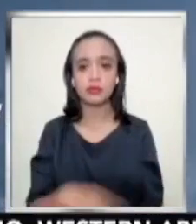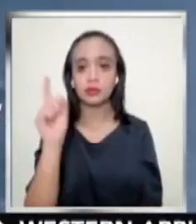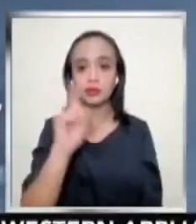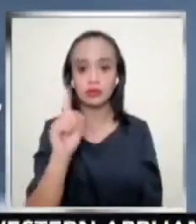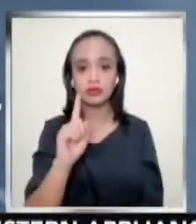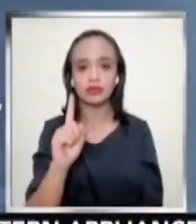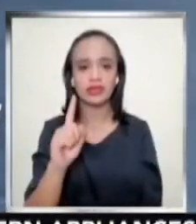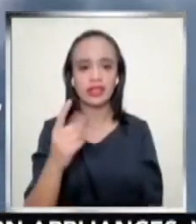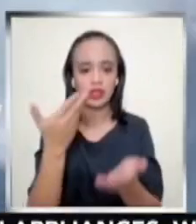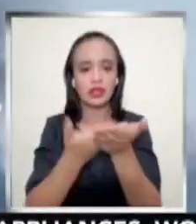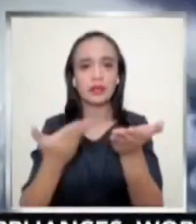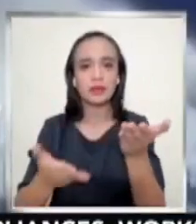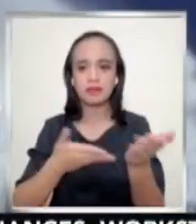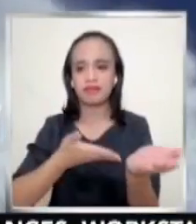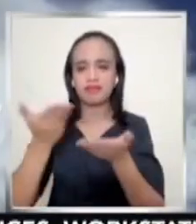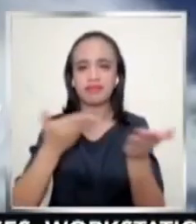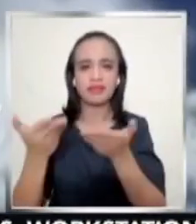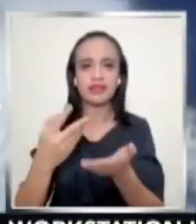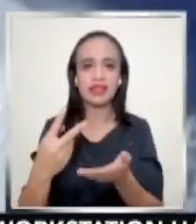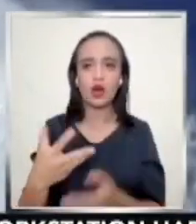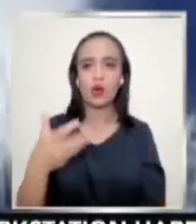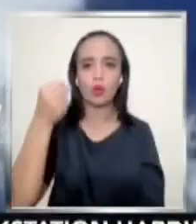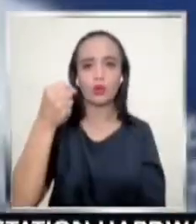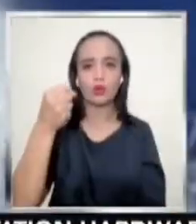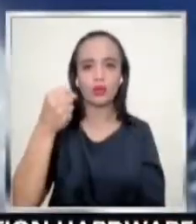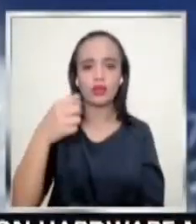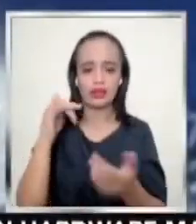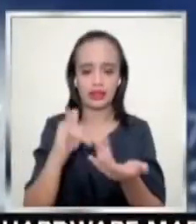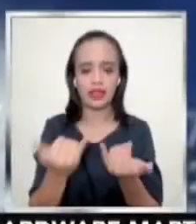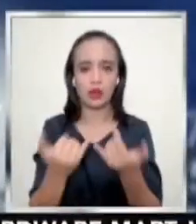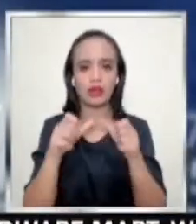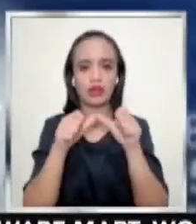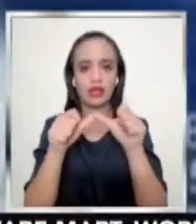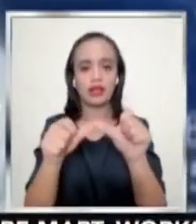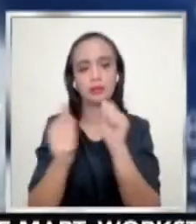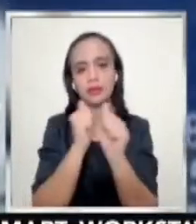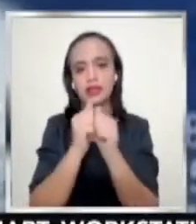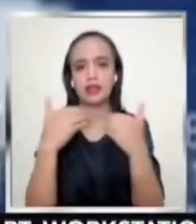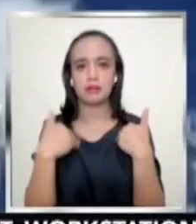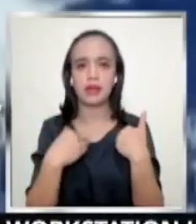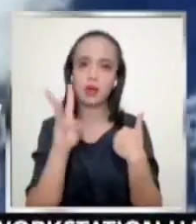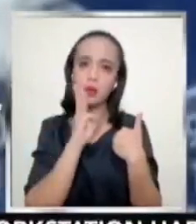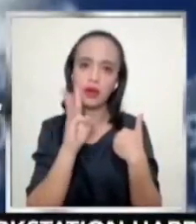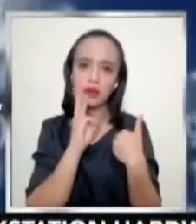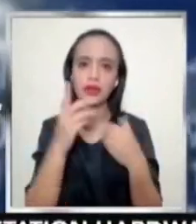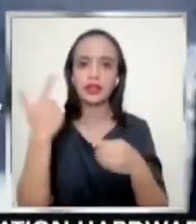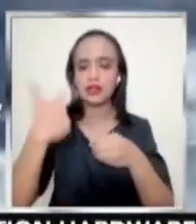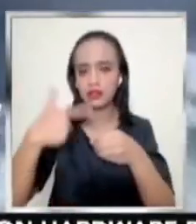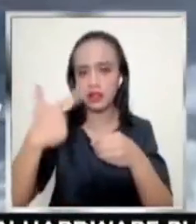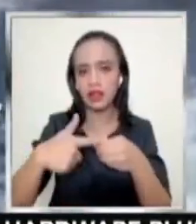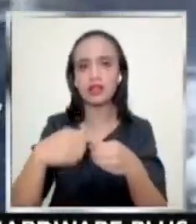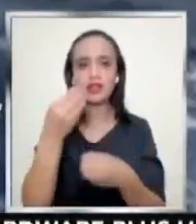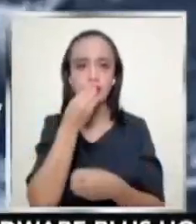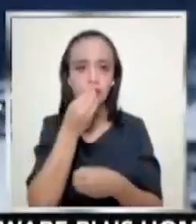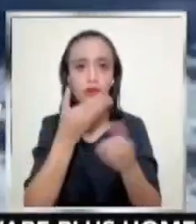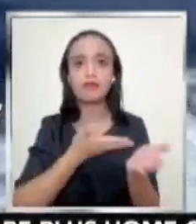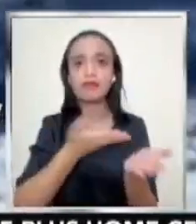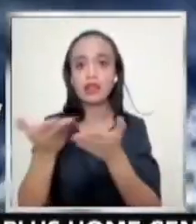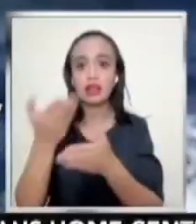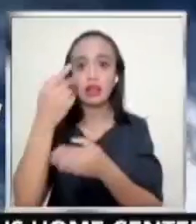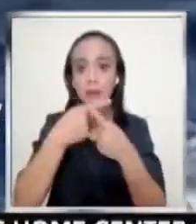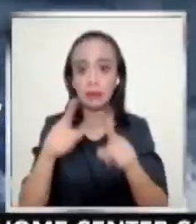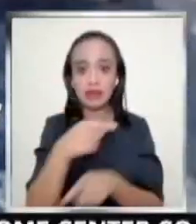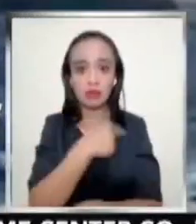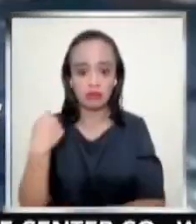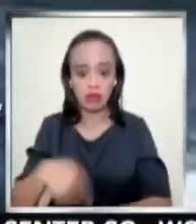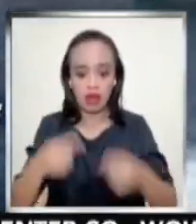brp Shera Madre sa ayungin ito yung may dalang tubig pagkain at fuel na binomba ng tubig ng Chinese coast guard at fishing milicia nito